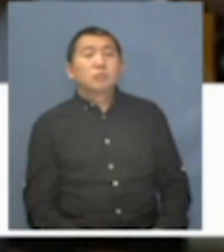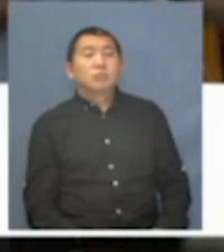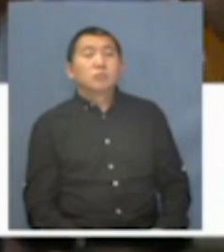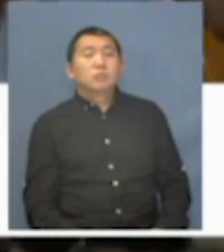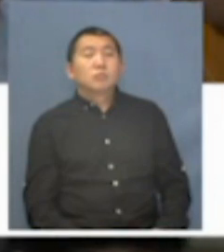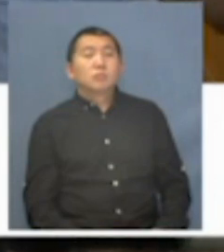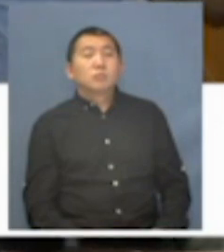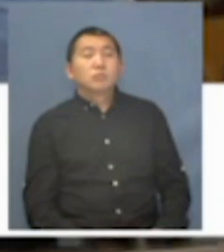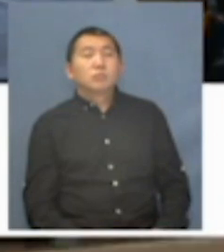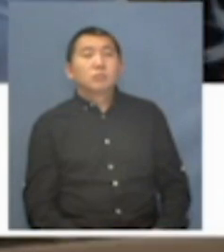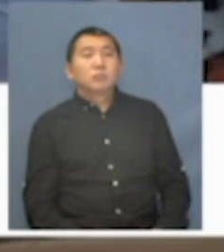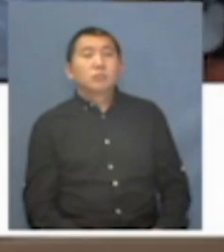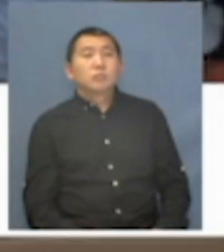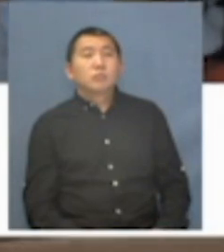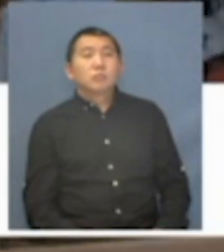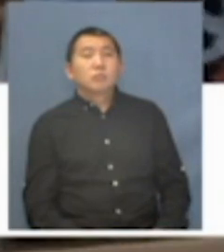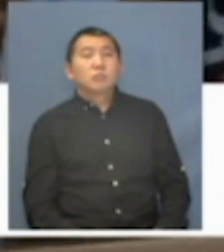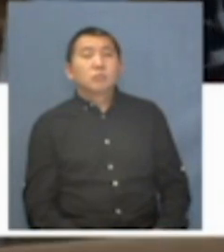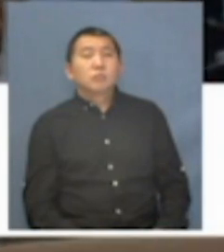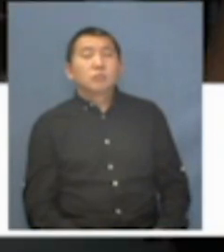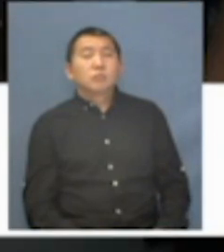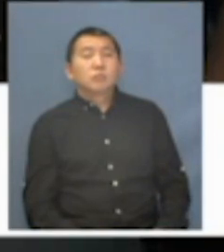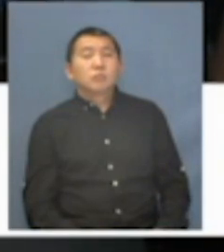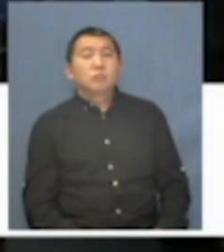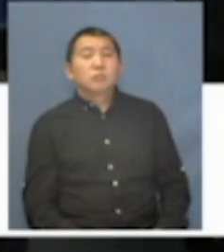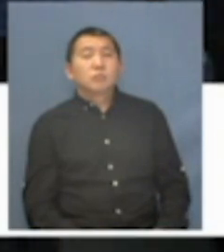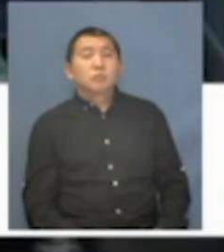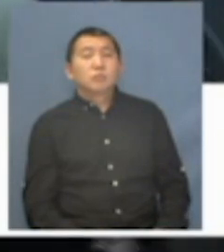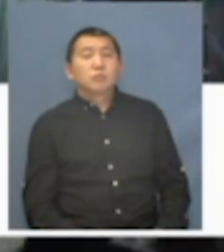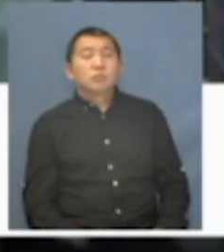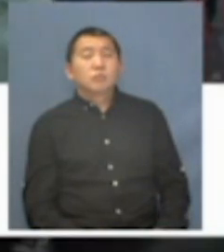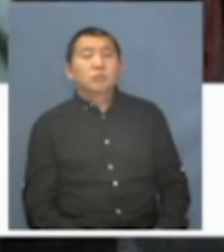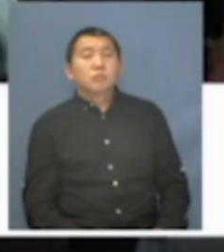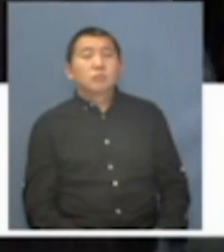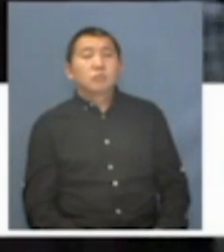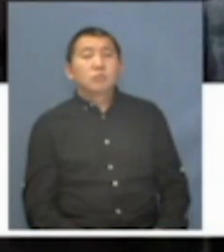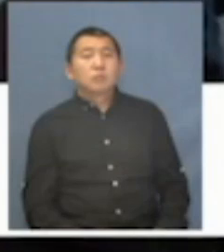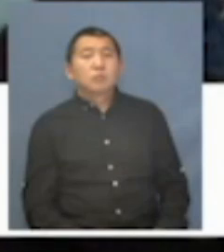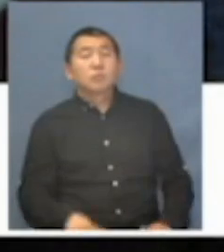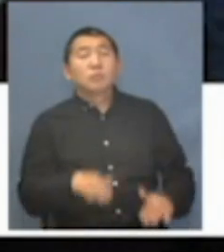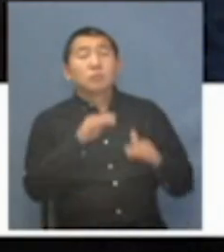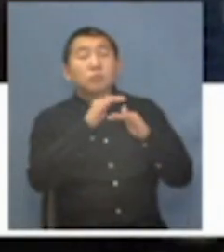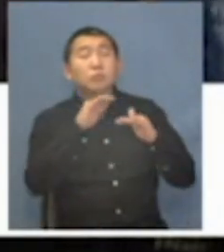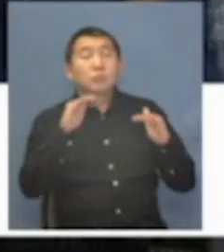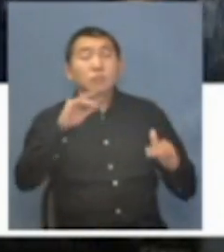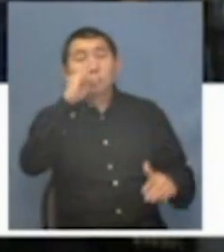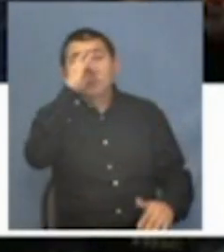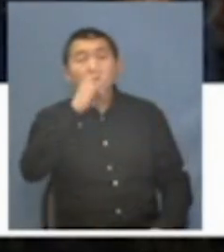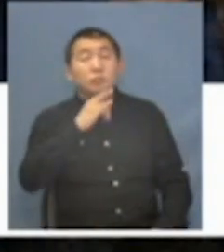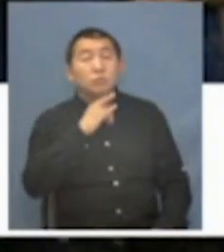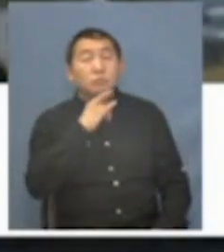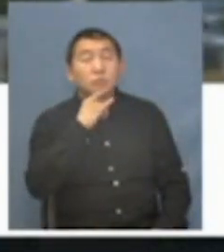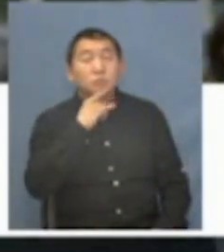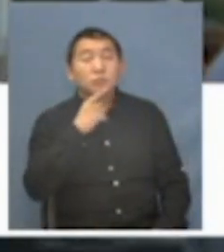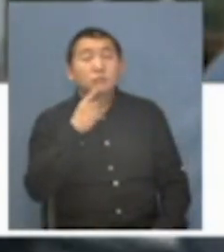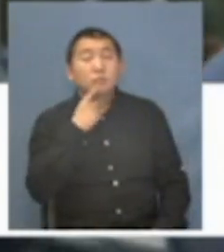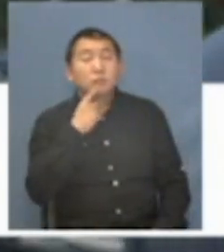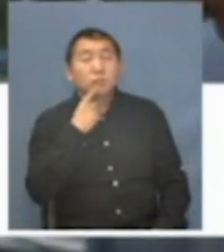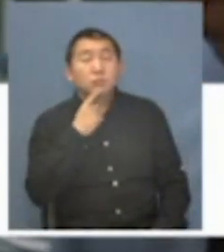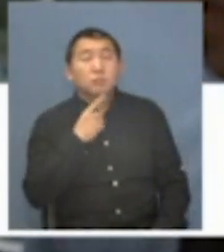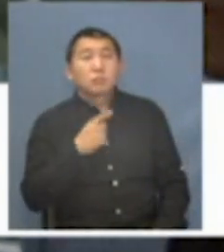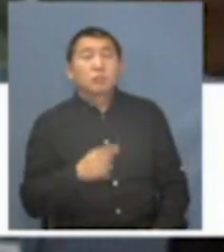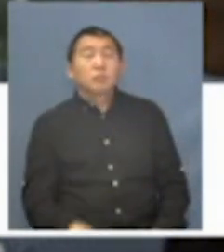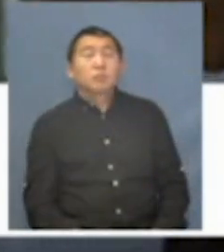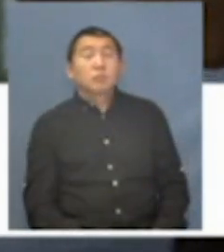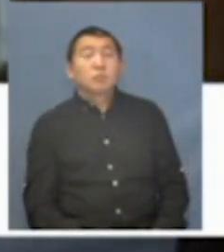Мысалы Мелви, Камилана тағы басталар. Жоба аясында аттанған оқушылардың қазақша сөздік қоры молая түскен. Тіпті